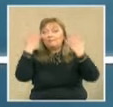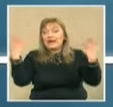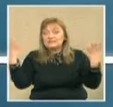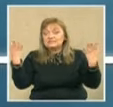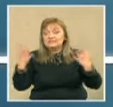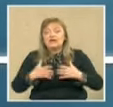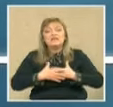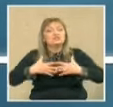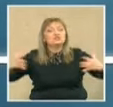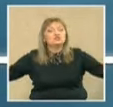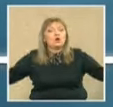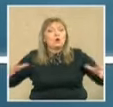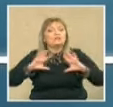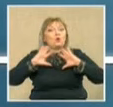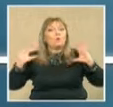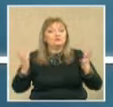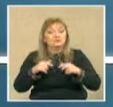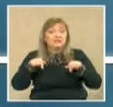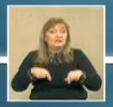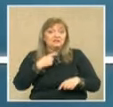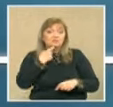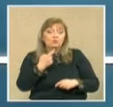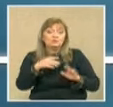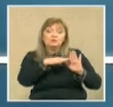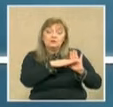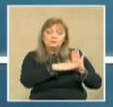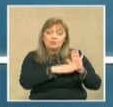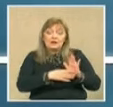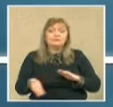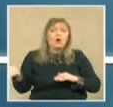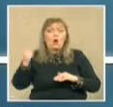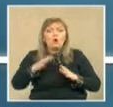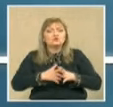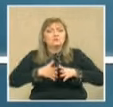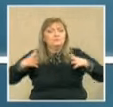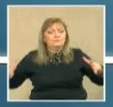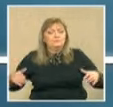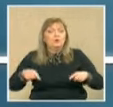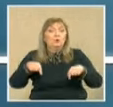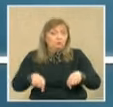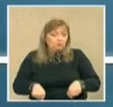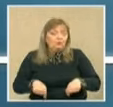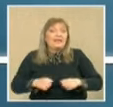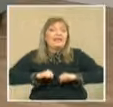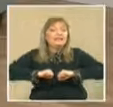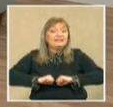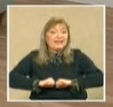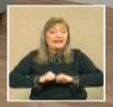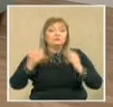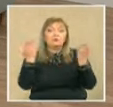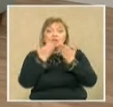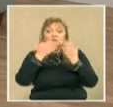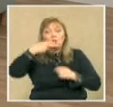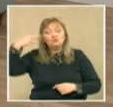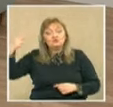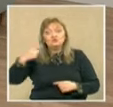с широката общественост. Тази година обаче програмата е още по-мащабна. В студиото вече е Румяна Петрова, директор на училището, за да ни сподели